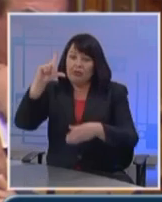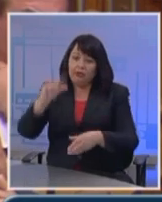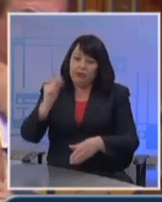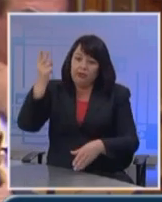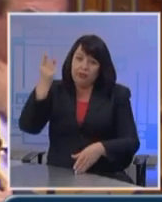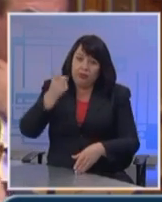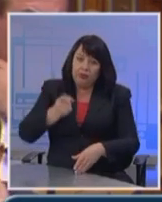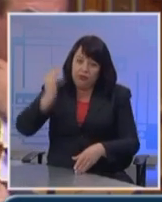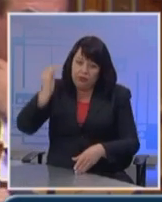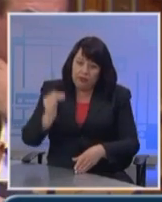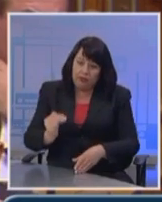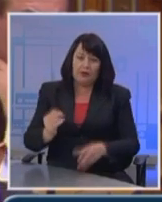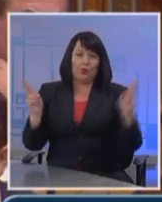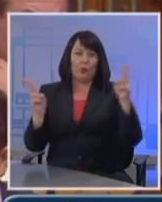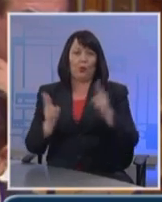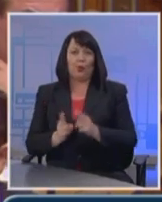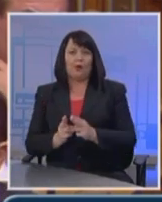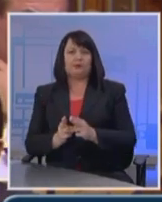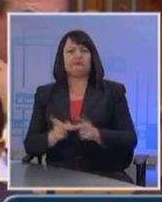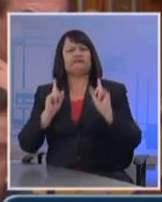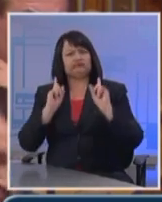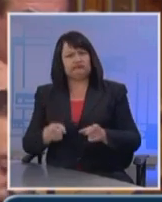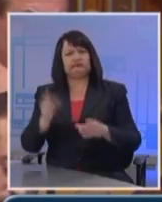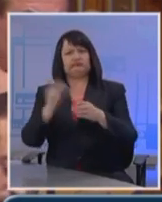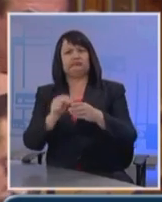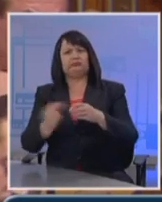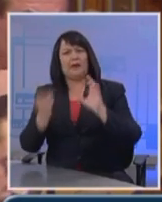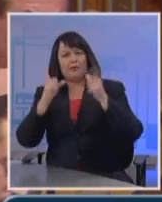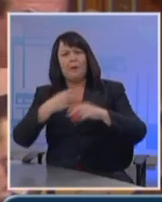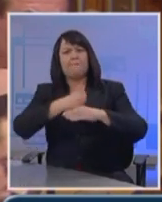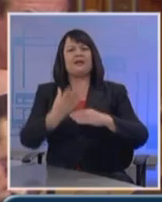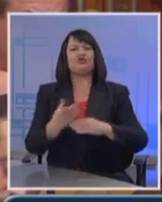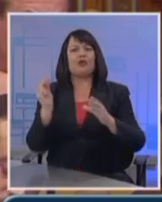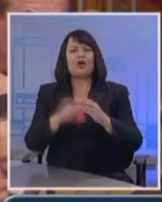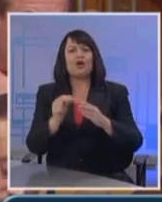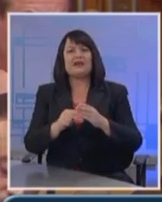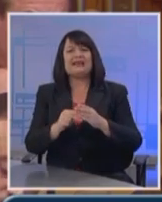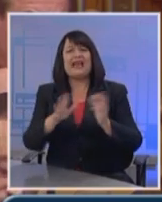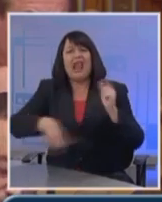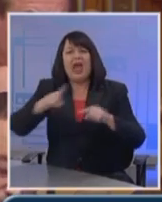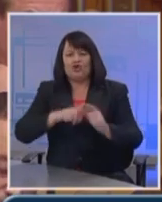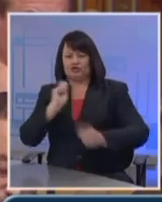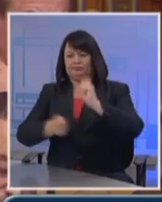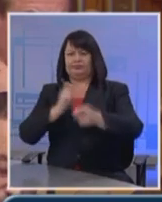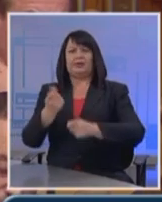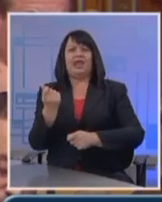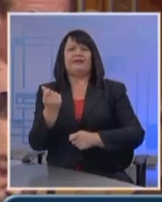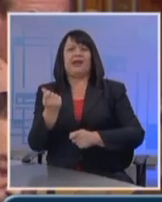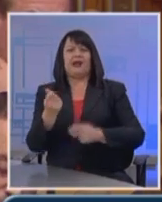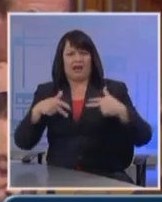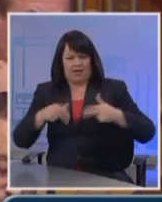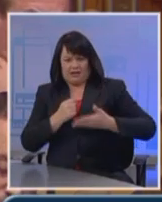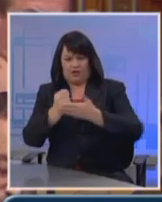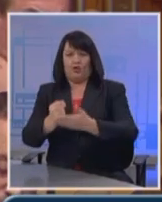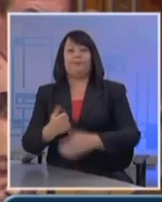αυτά αποφασίσατε να κάνετε εκλογές Πασό και Νέα Δημοκρατία με τα λεφτά του ελληνικού λαού. Ο ΣΥΡΙΖΑ πράγματι